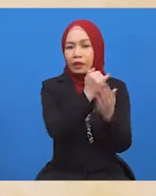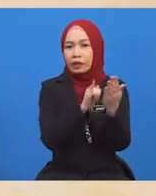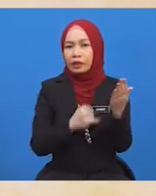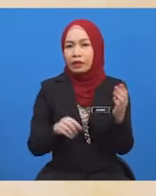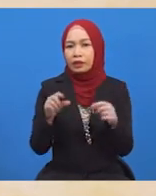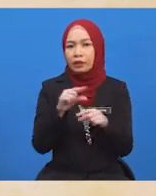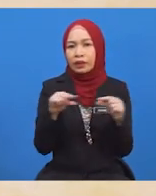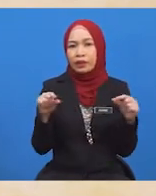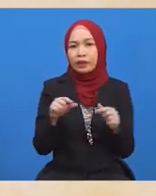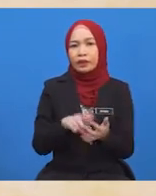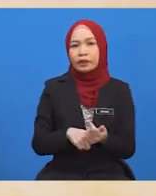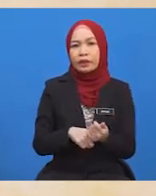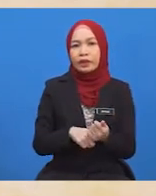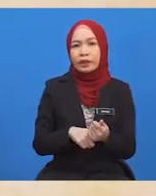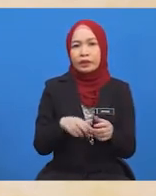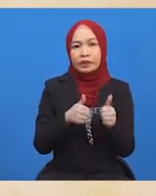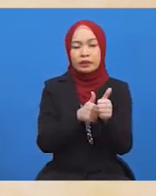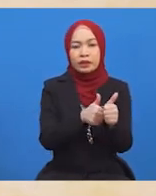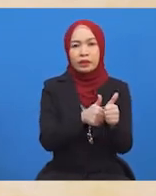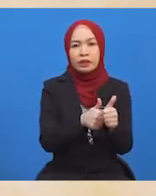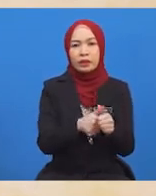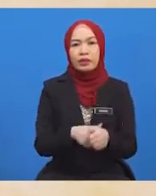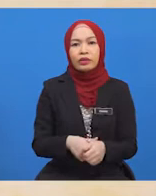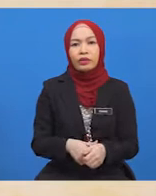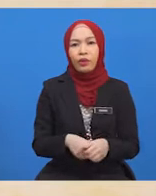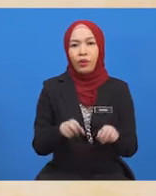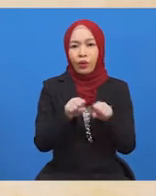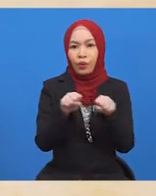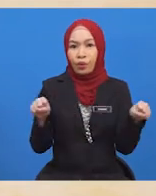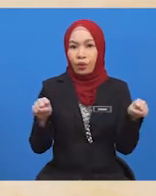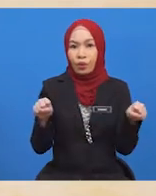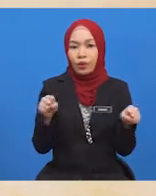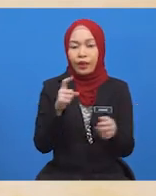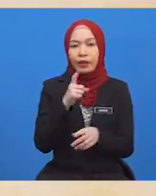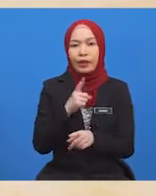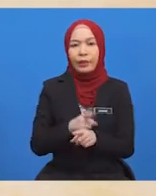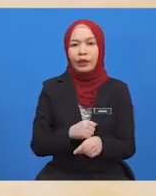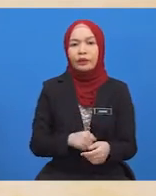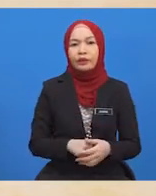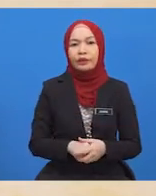lukis garis lurus mengikut ukuran sebenar seperti dipaparkan.